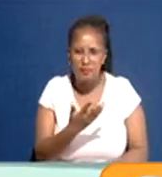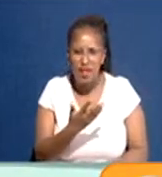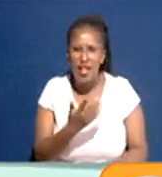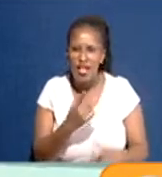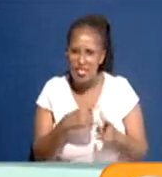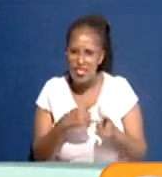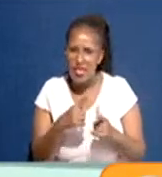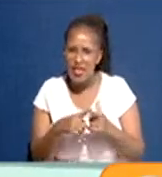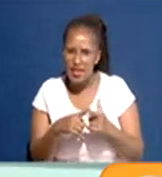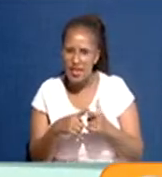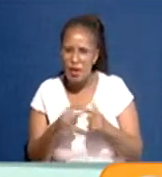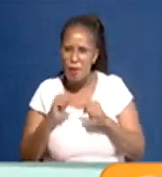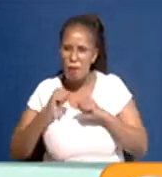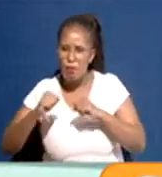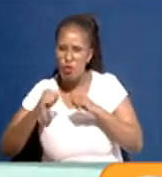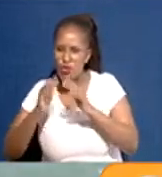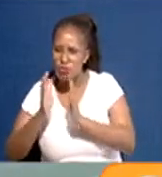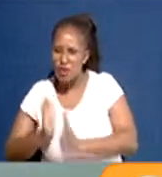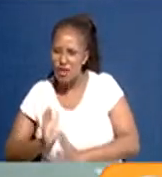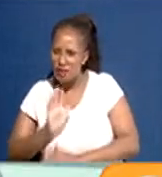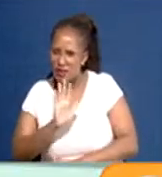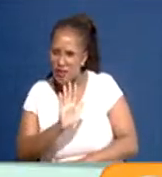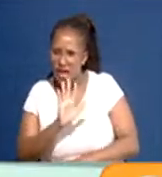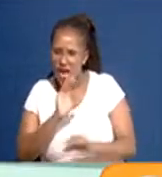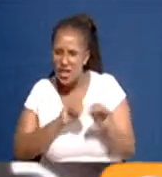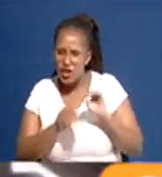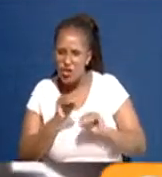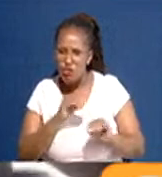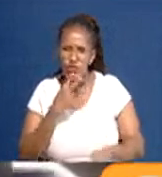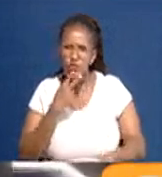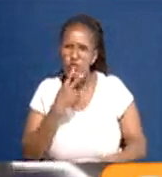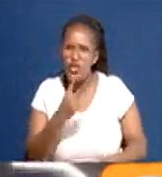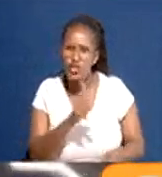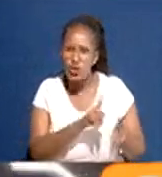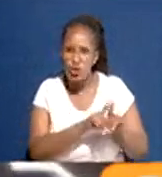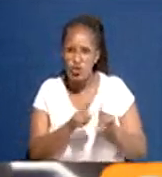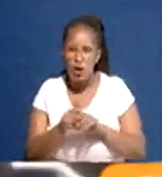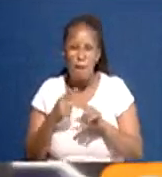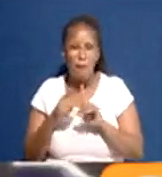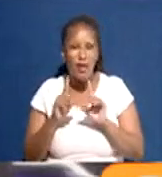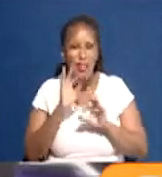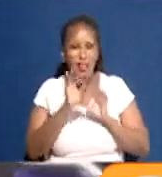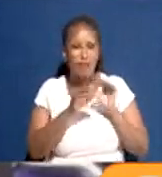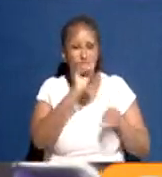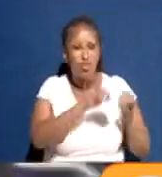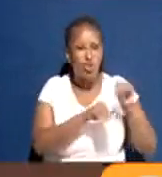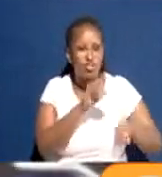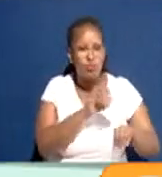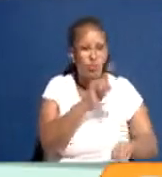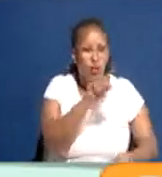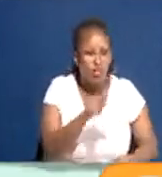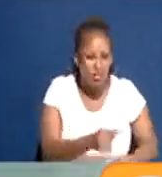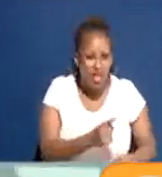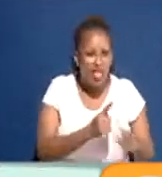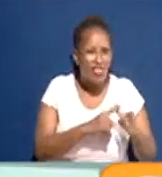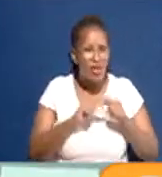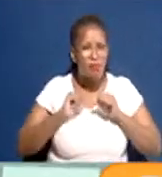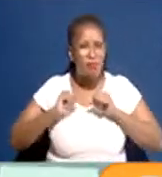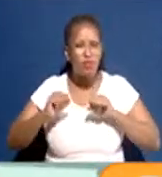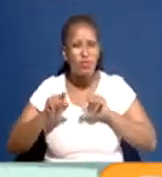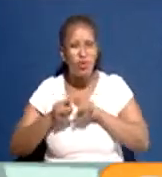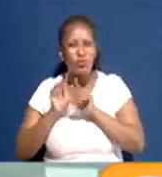Sasa yule employer wako atatoa tu 200. Lakini ukitoa 1000, he will be forced kutoa